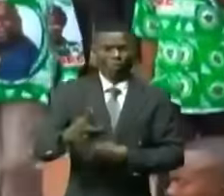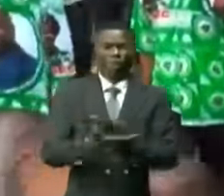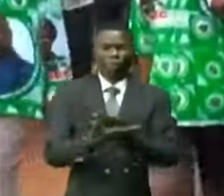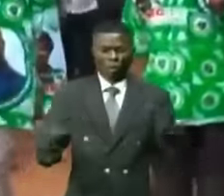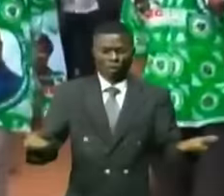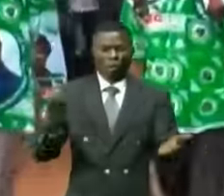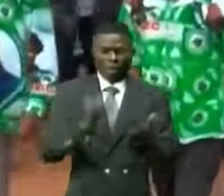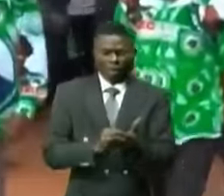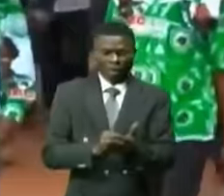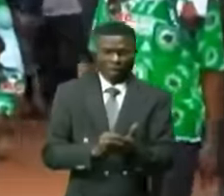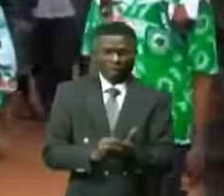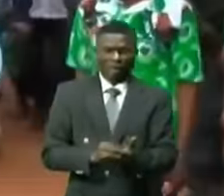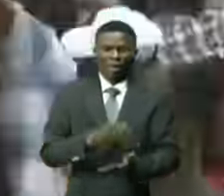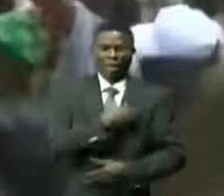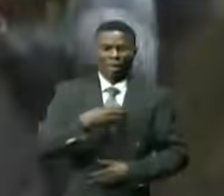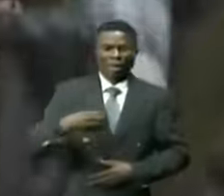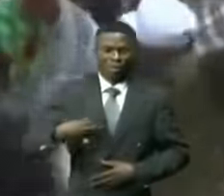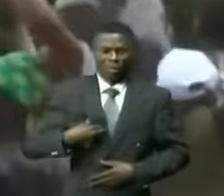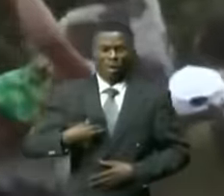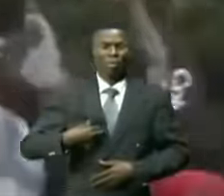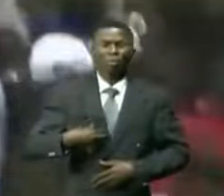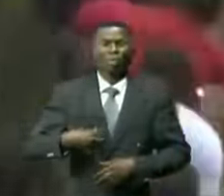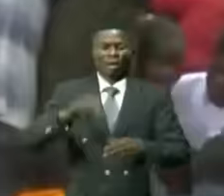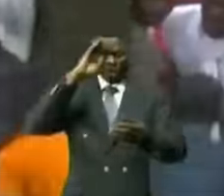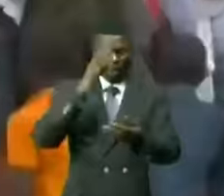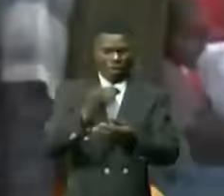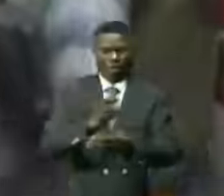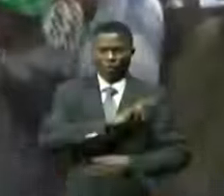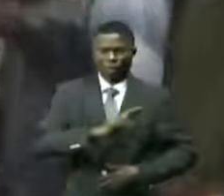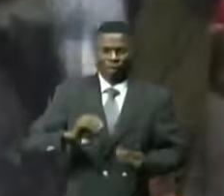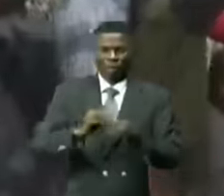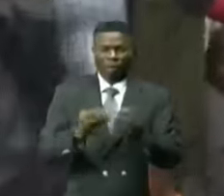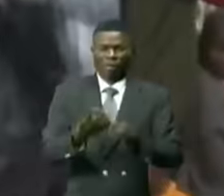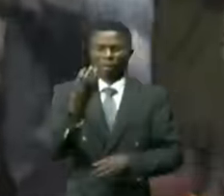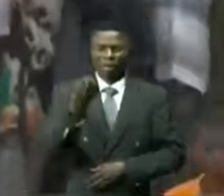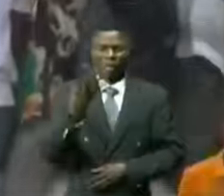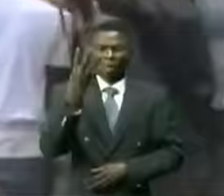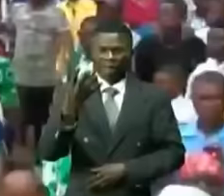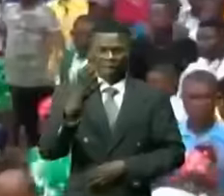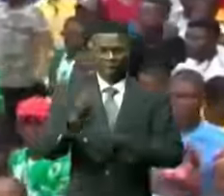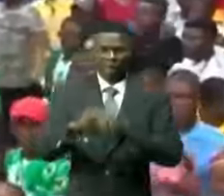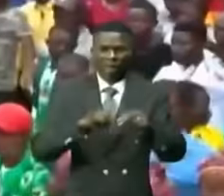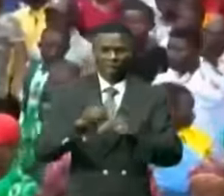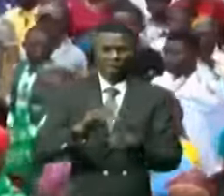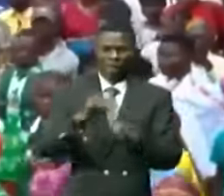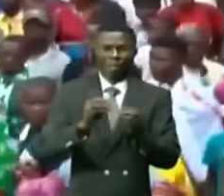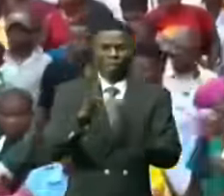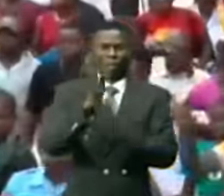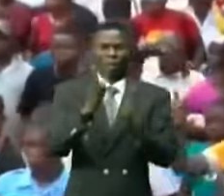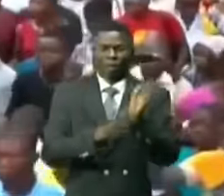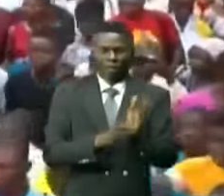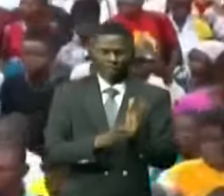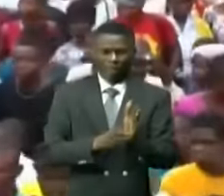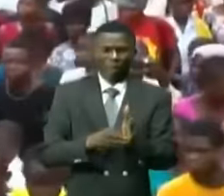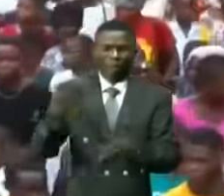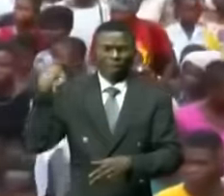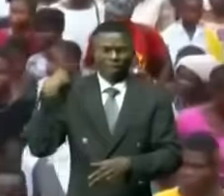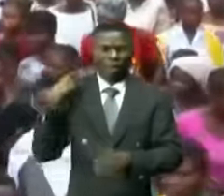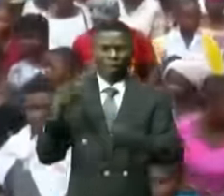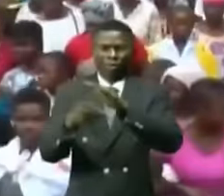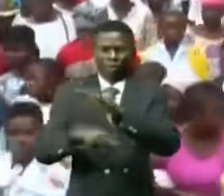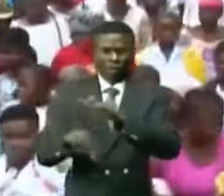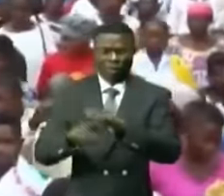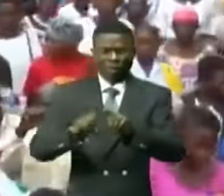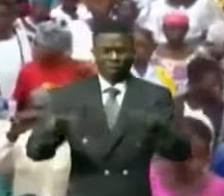vient la princesse de Moi Tshisenge au numéro 44. Et au numéro 19 à la provinciale. Contrairement